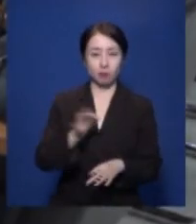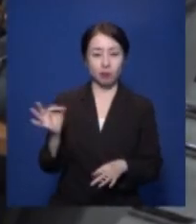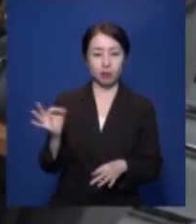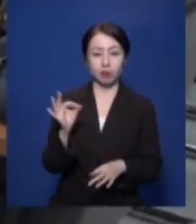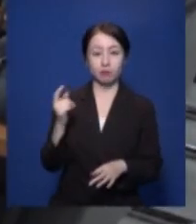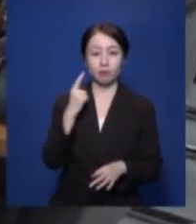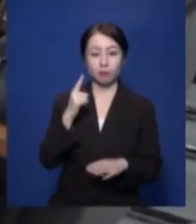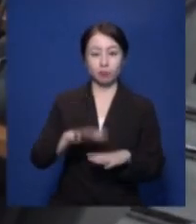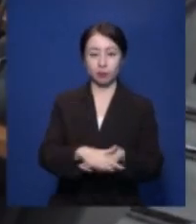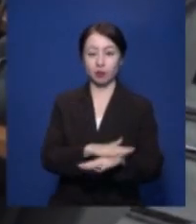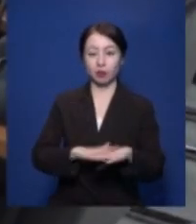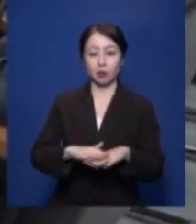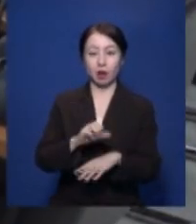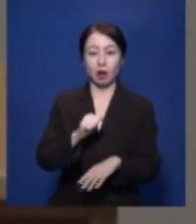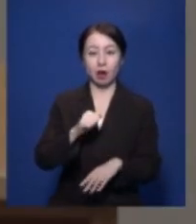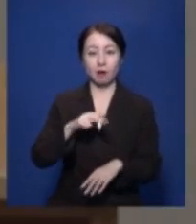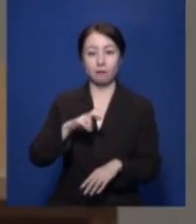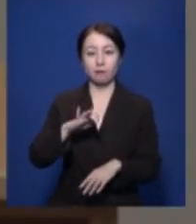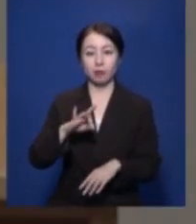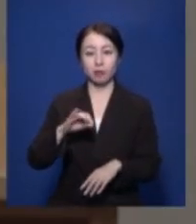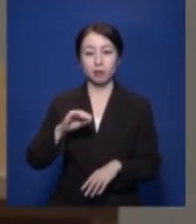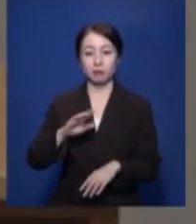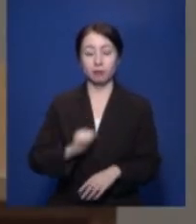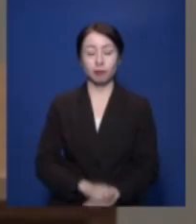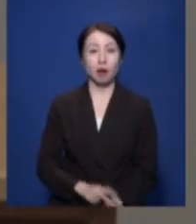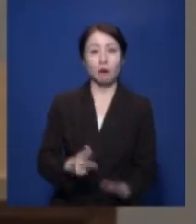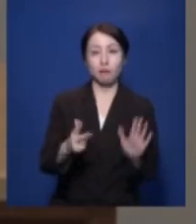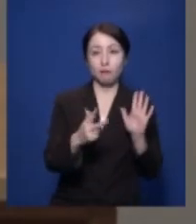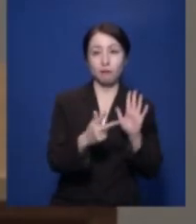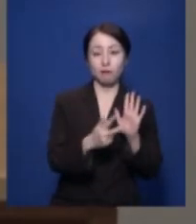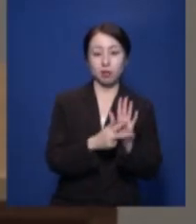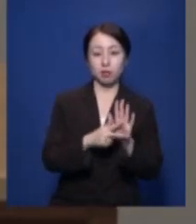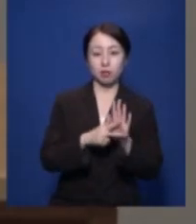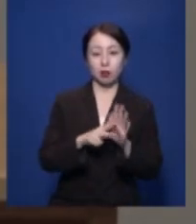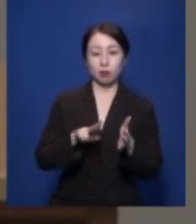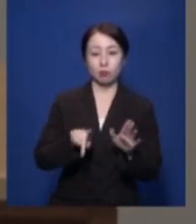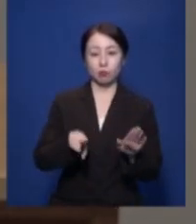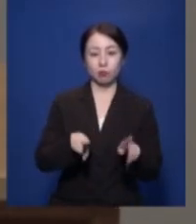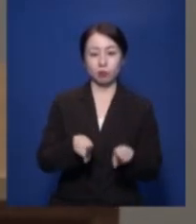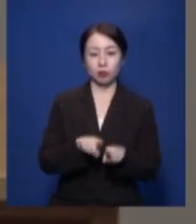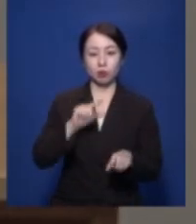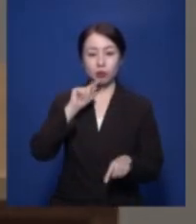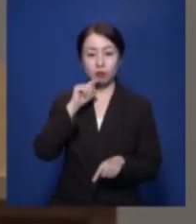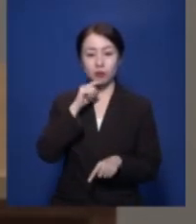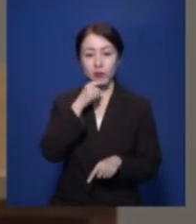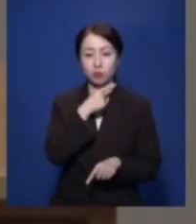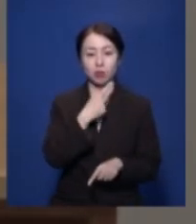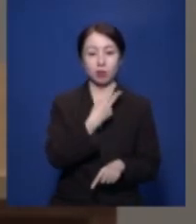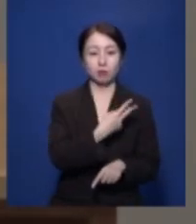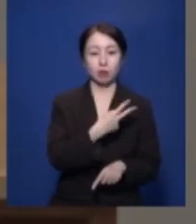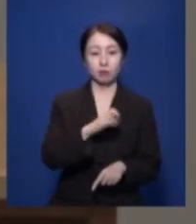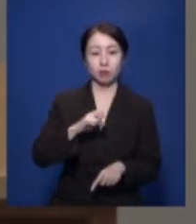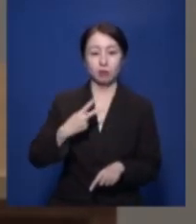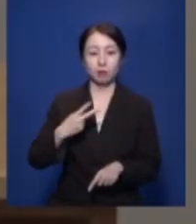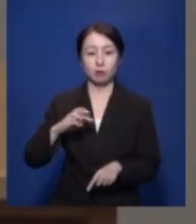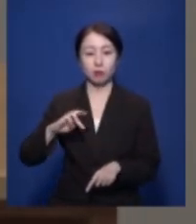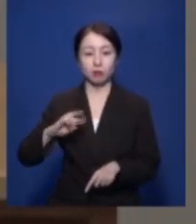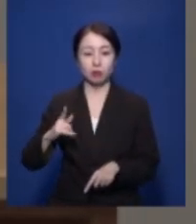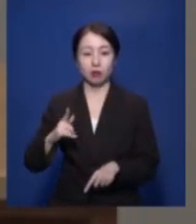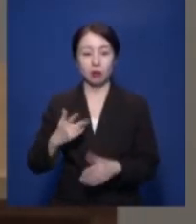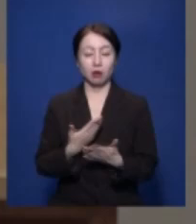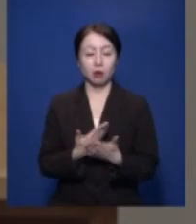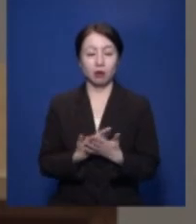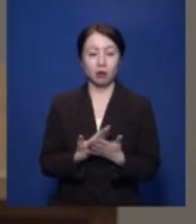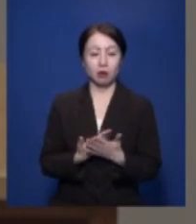смутили общественника Павла Афанасьева. 8-й пункт. Это что за экономия ровно все цифры? 2 миллиона, 2 миллиона, 2 миллиона. Это как вот так?